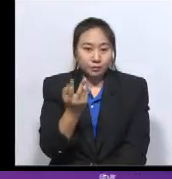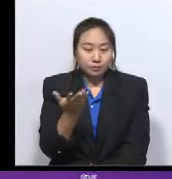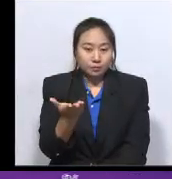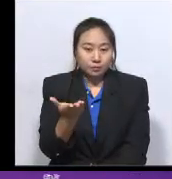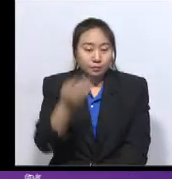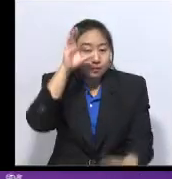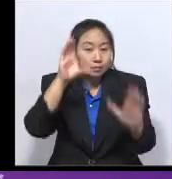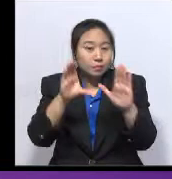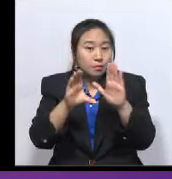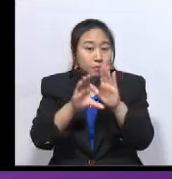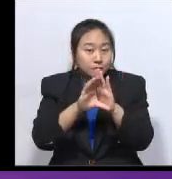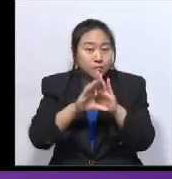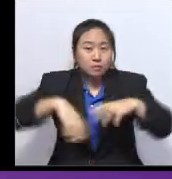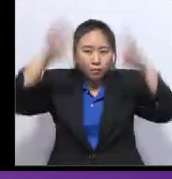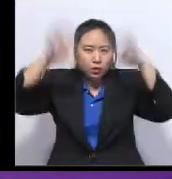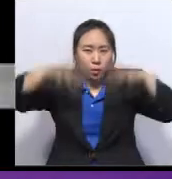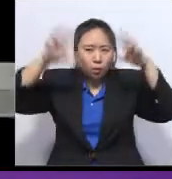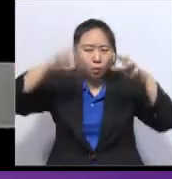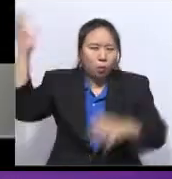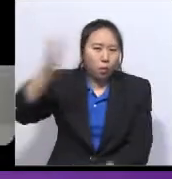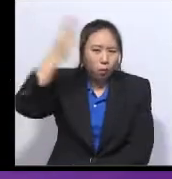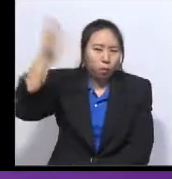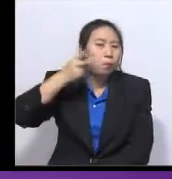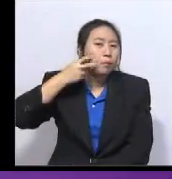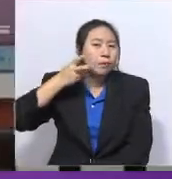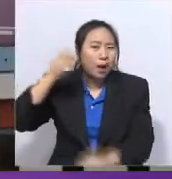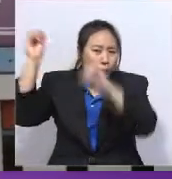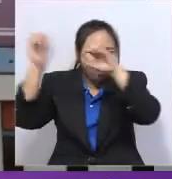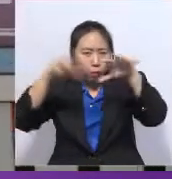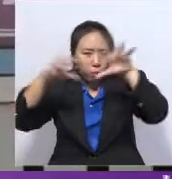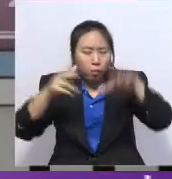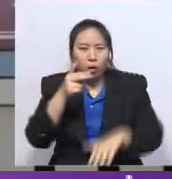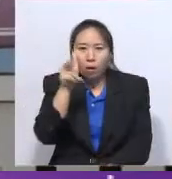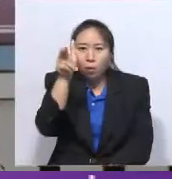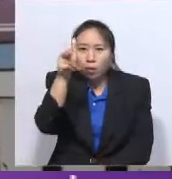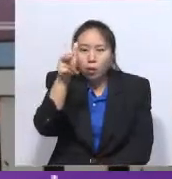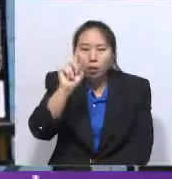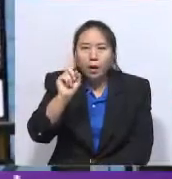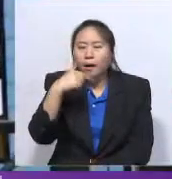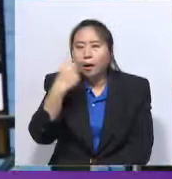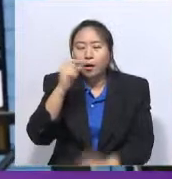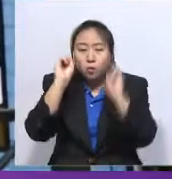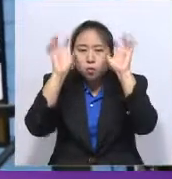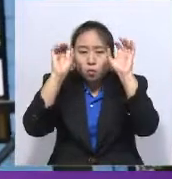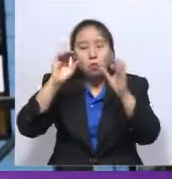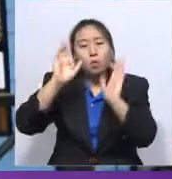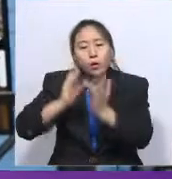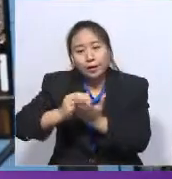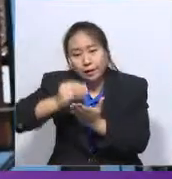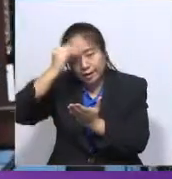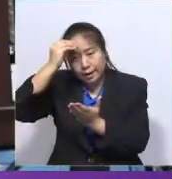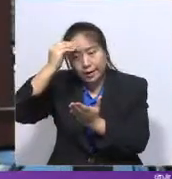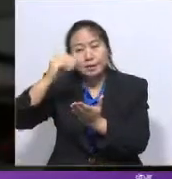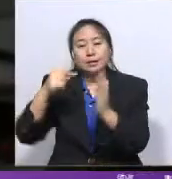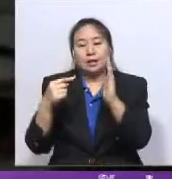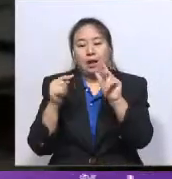ก็คือภาพขณะที่เกิดพายุฝนลมแรงและลูกเห็บตกจากคลิปวิดีโอค่ะที่ครูและนักเรียนโรงเรียนบ้านโนนโพอำเภอท่